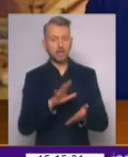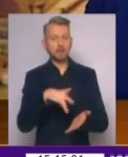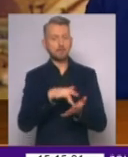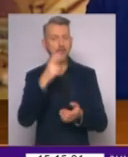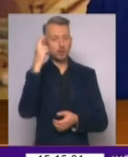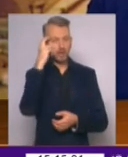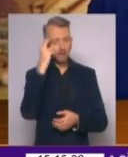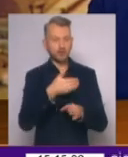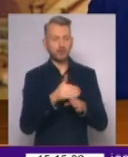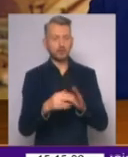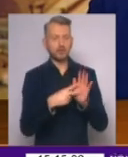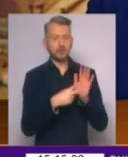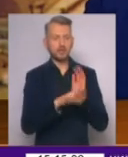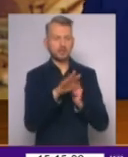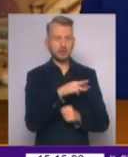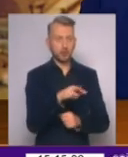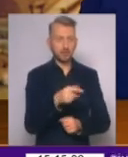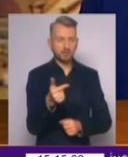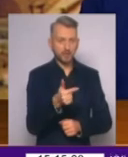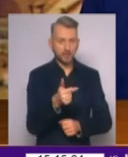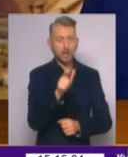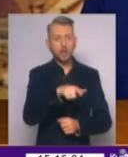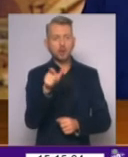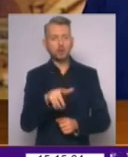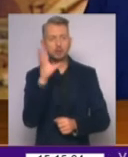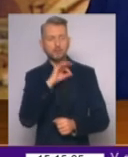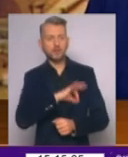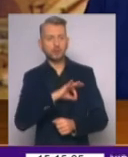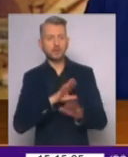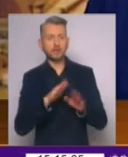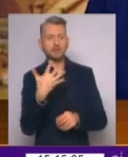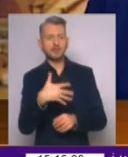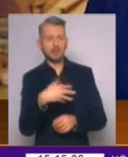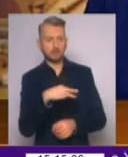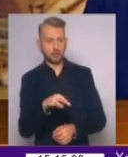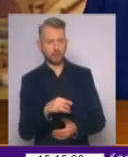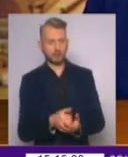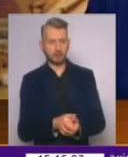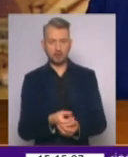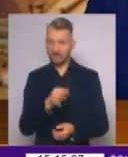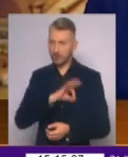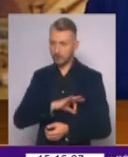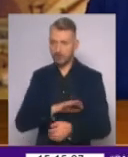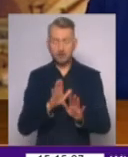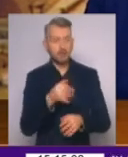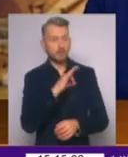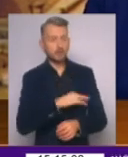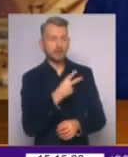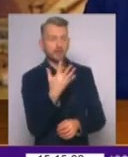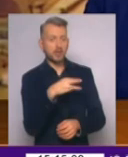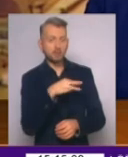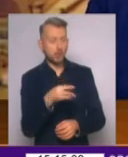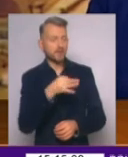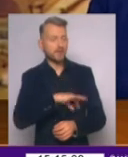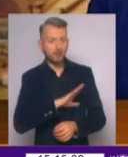Київ виділено 75 мільйонів гривень, люди змогли використати тільки 50 мільйонів. Використати. Тільки використати. 25 мільйонів вони